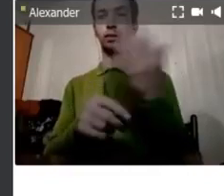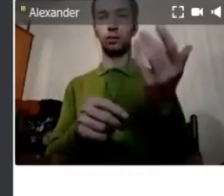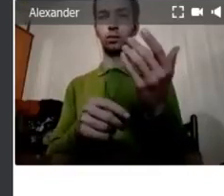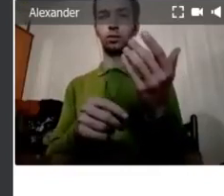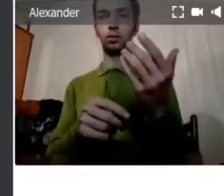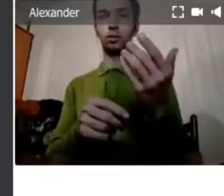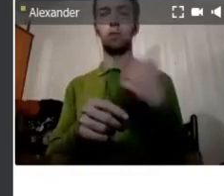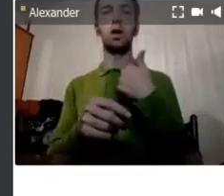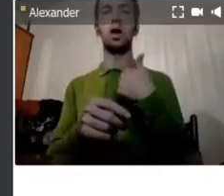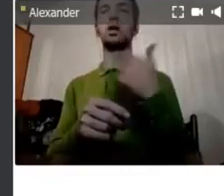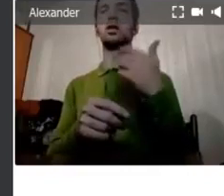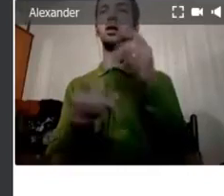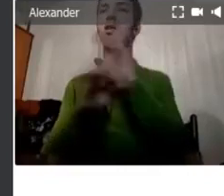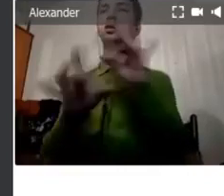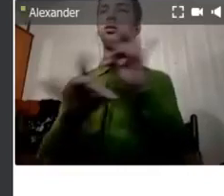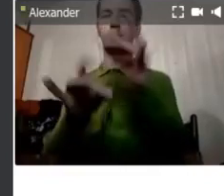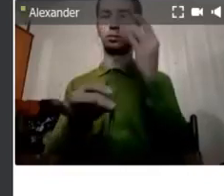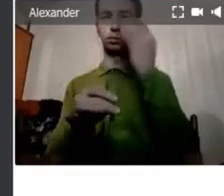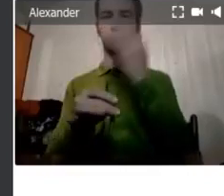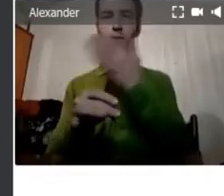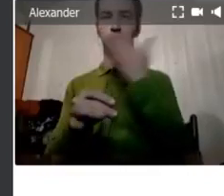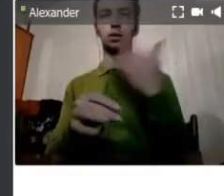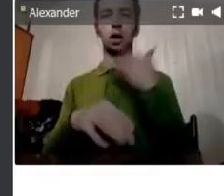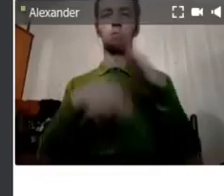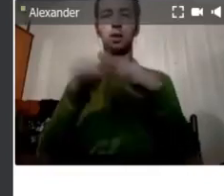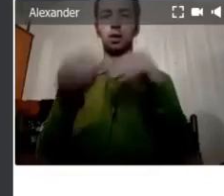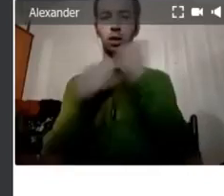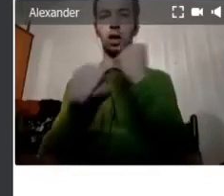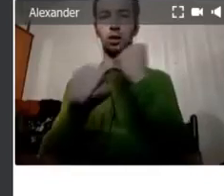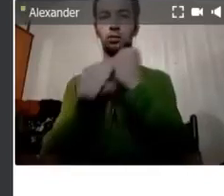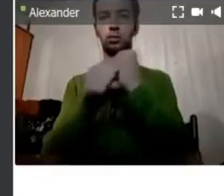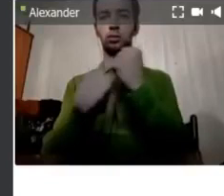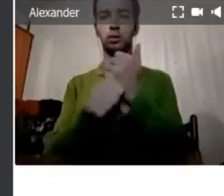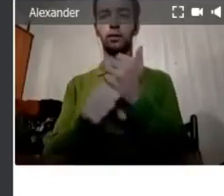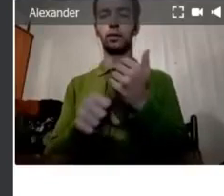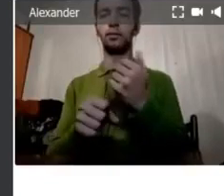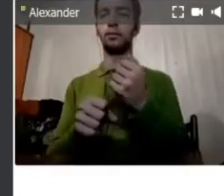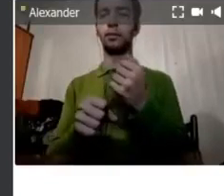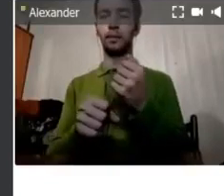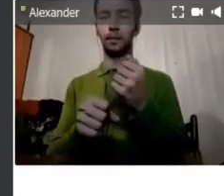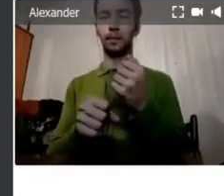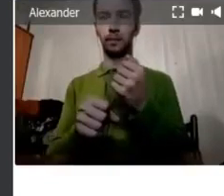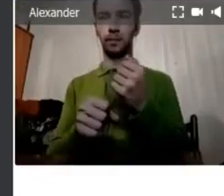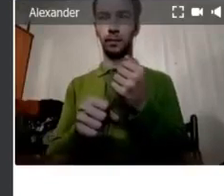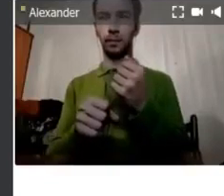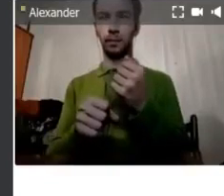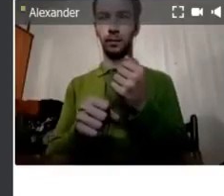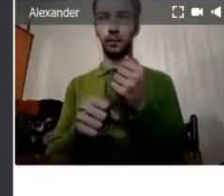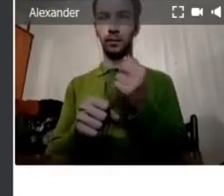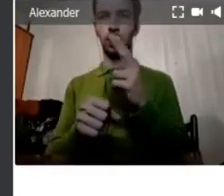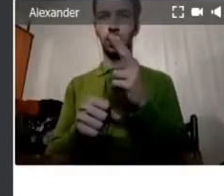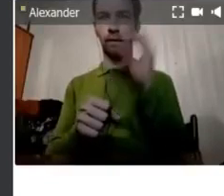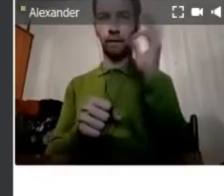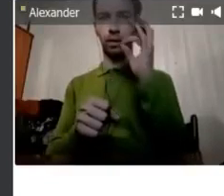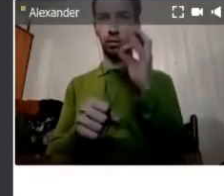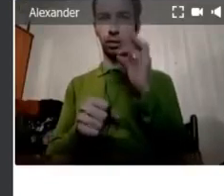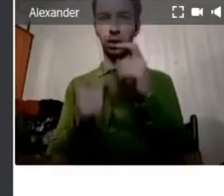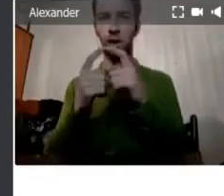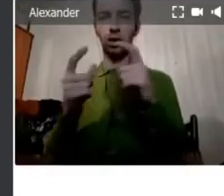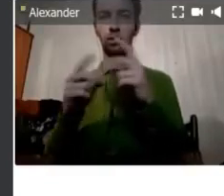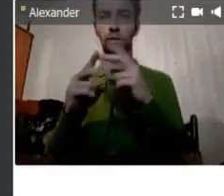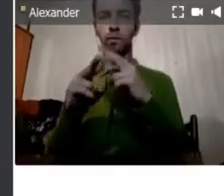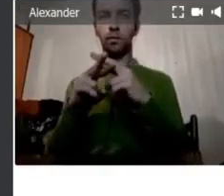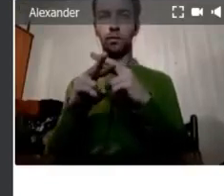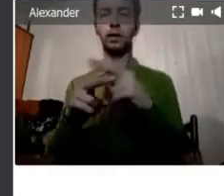можете переводить. То есть вы получаете счет на оплату, заходите к себе онлайн-бэнкинг, на основании данных